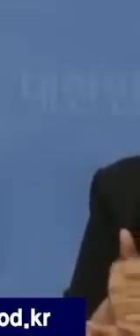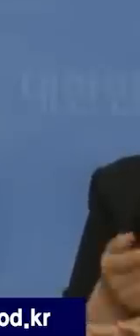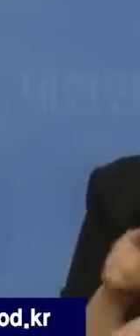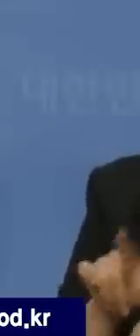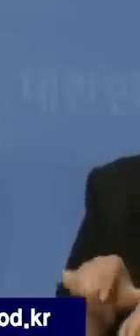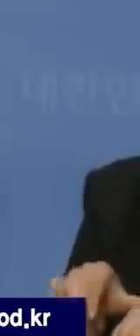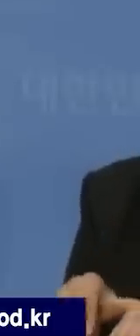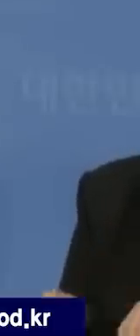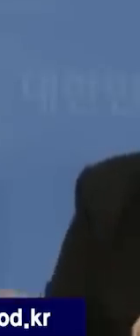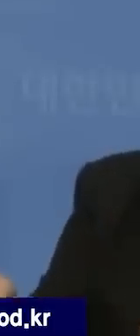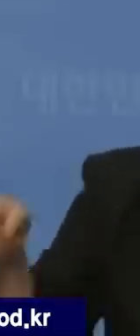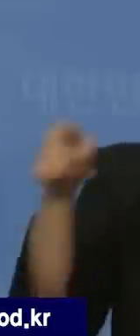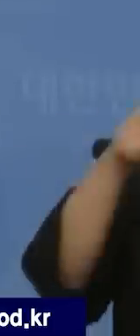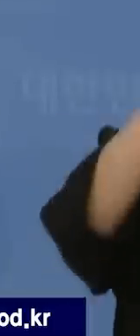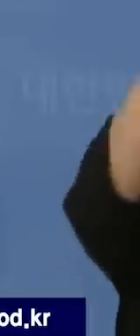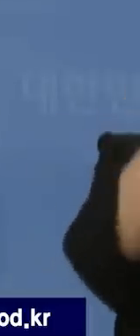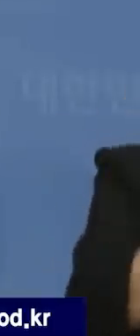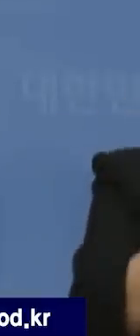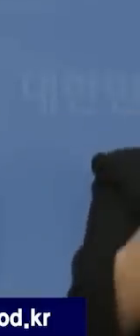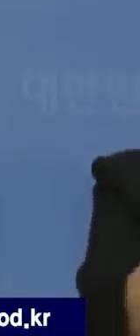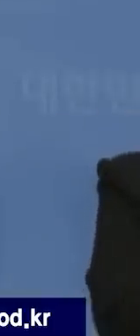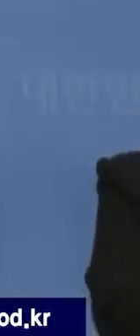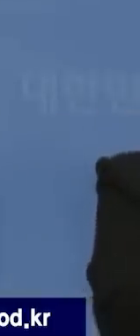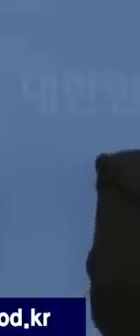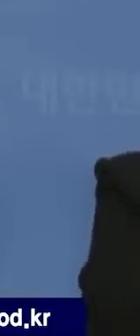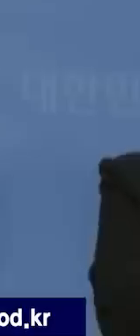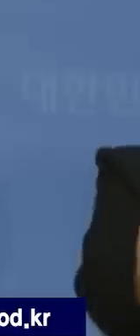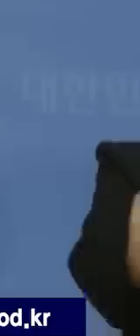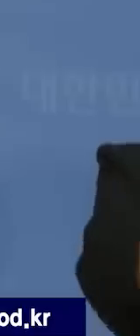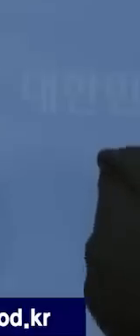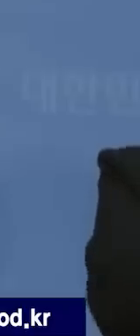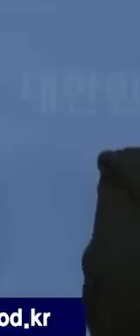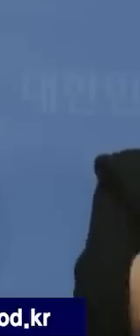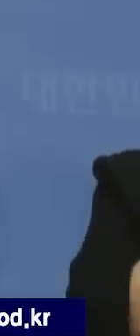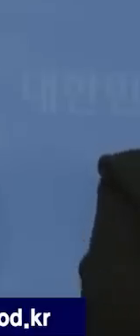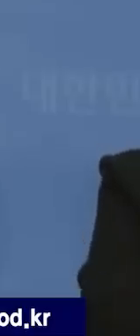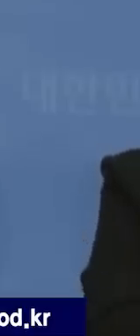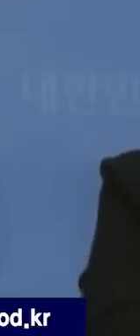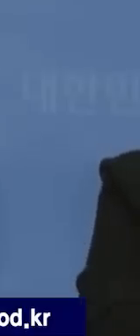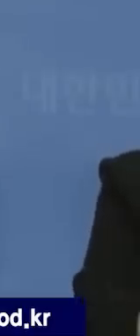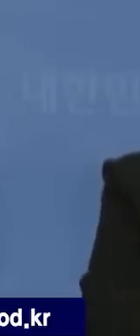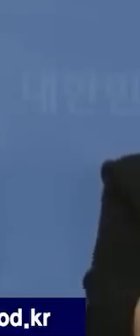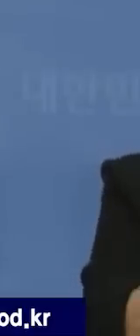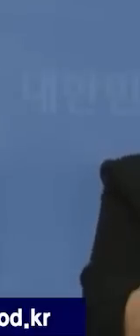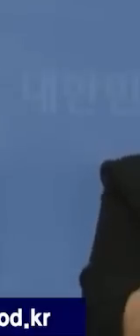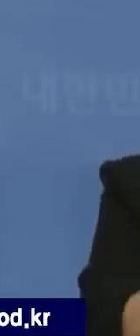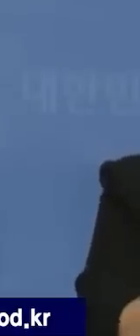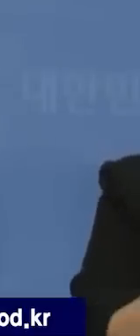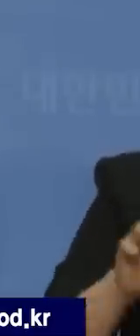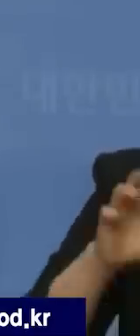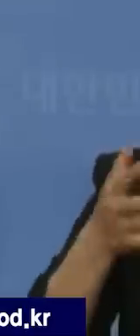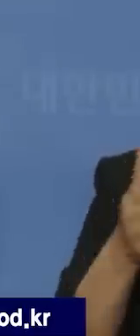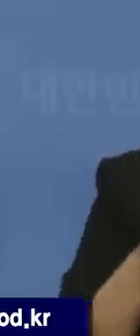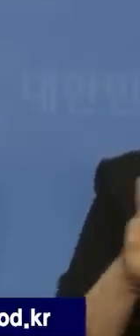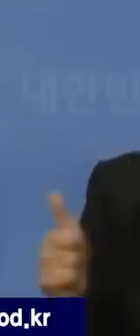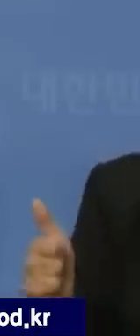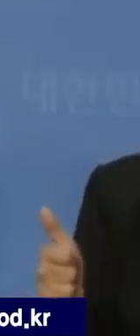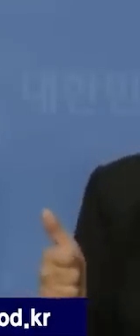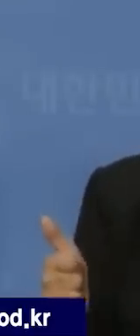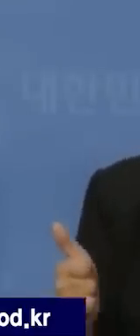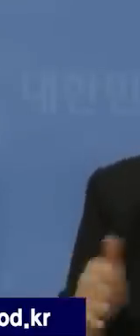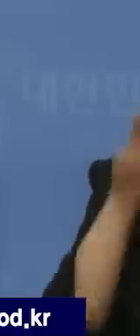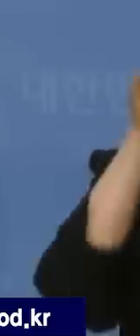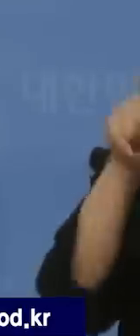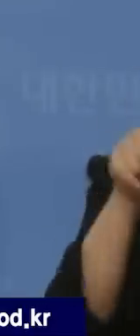주 69시간제입니까? 주 69시간제는 이미 국민으로부터